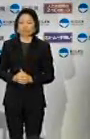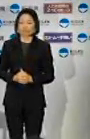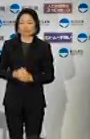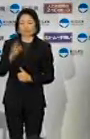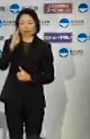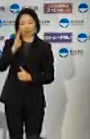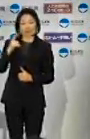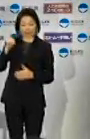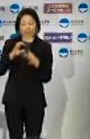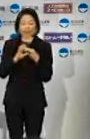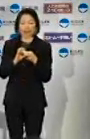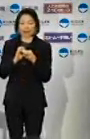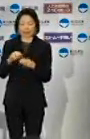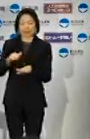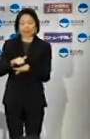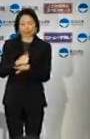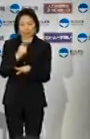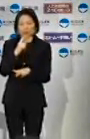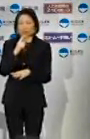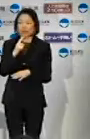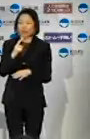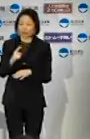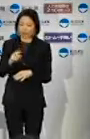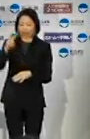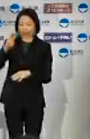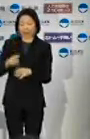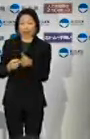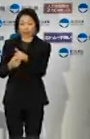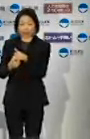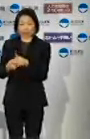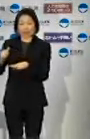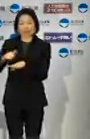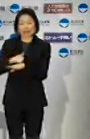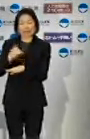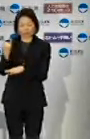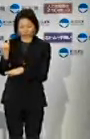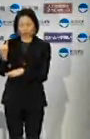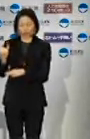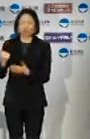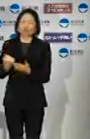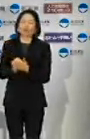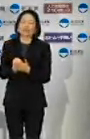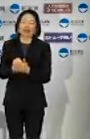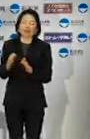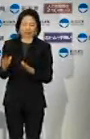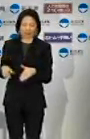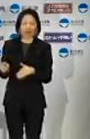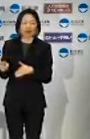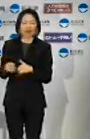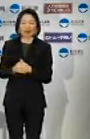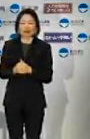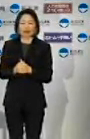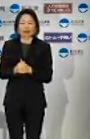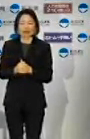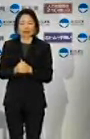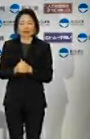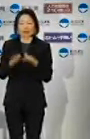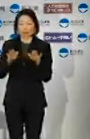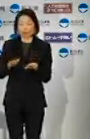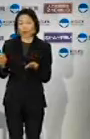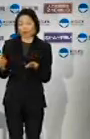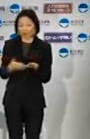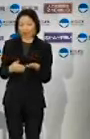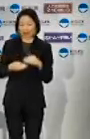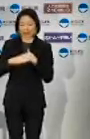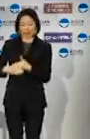県関係の選手というところで言えば川村選手、惜しかったですけれども、まあ、まさに今日から